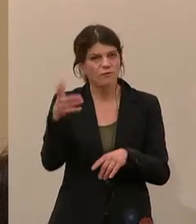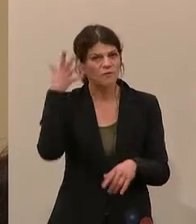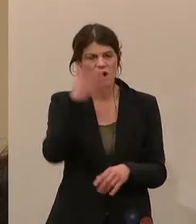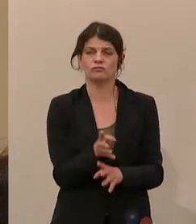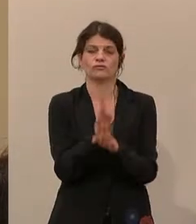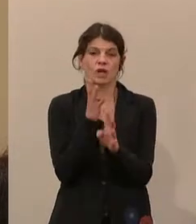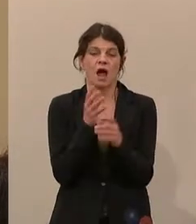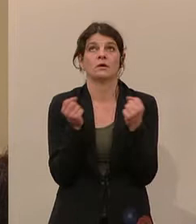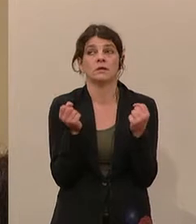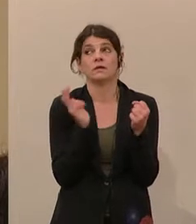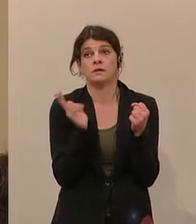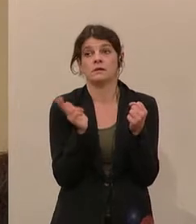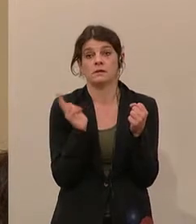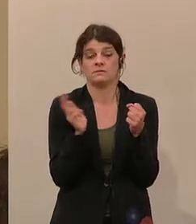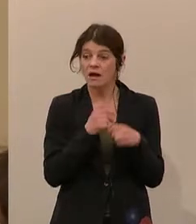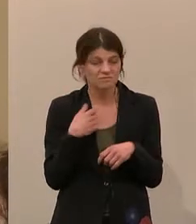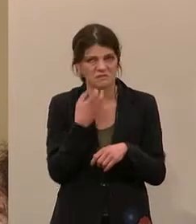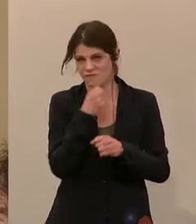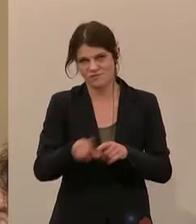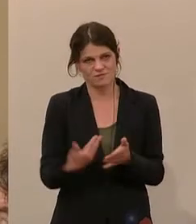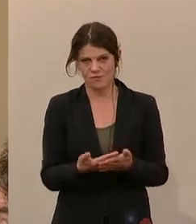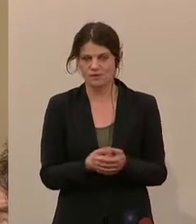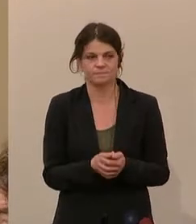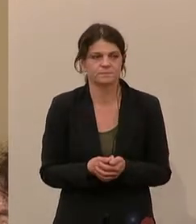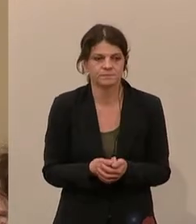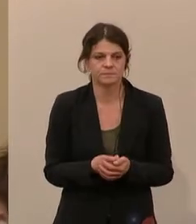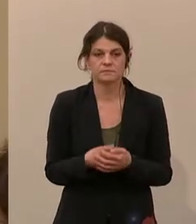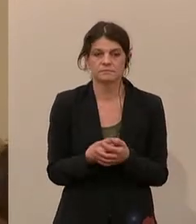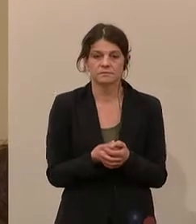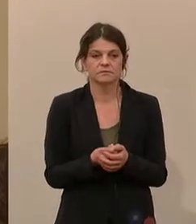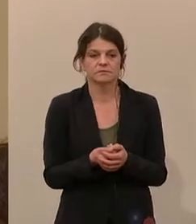Stau. Das ist nicht das, was wir wollen.